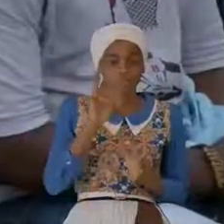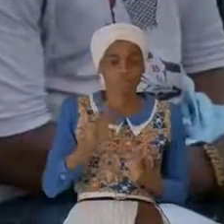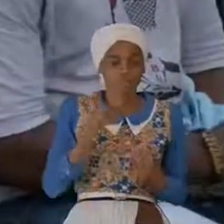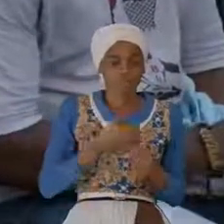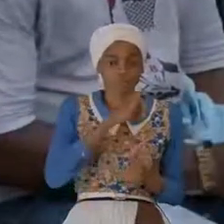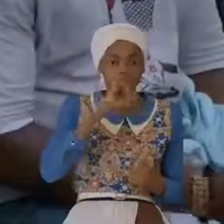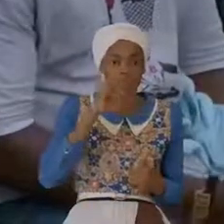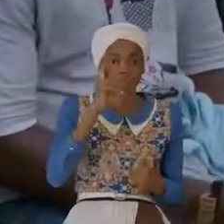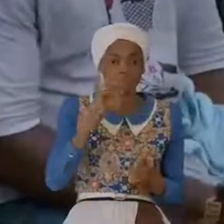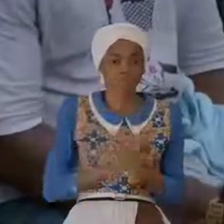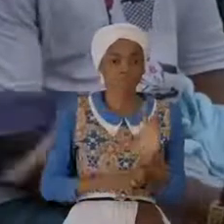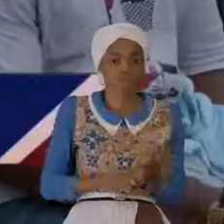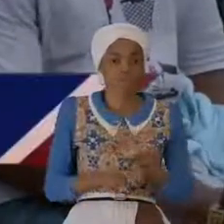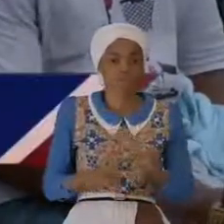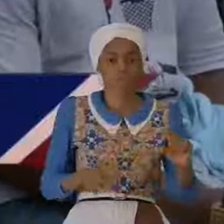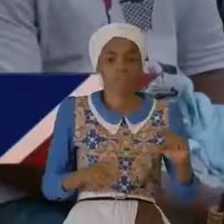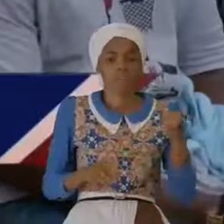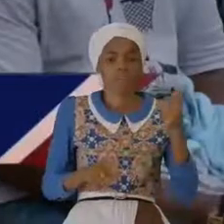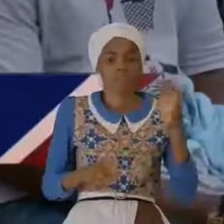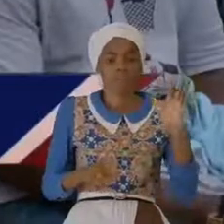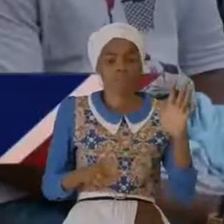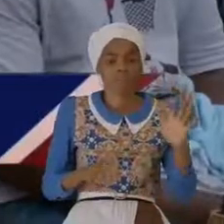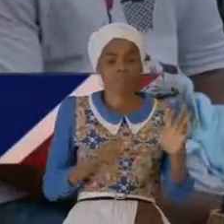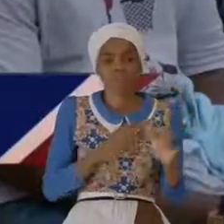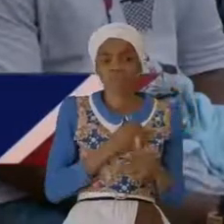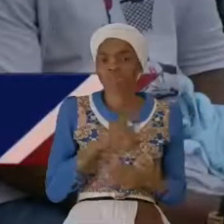1 Jean 2,15.